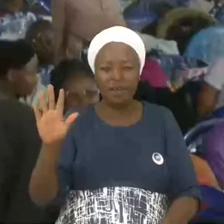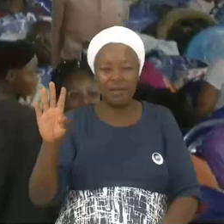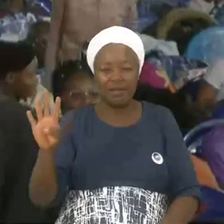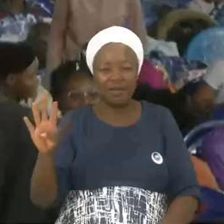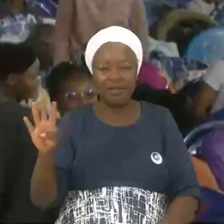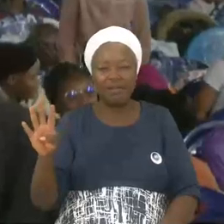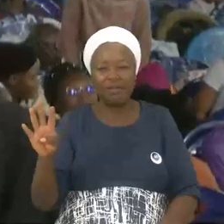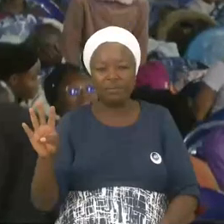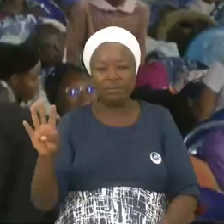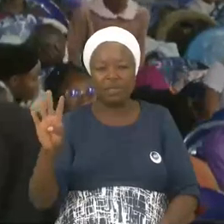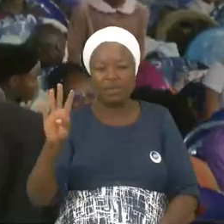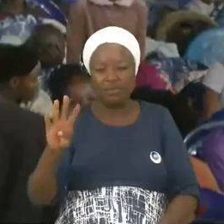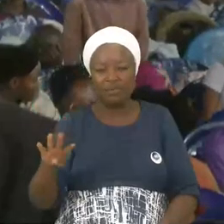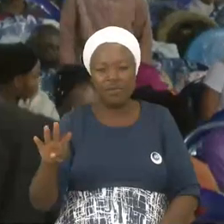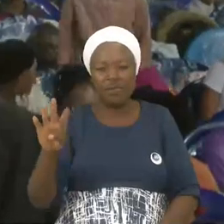plus 234